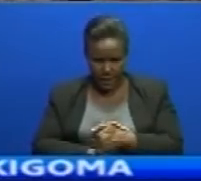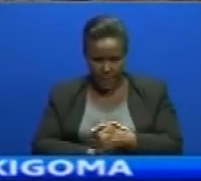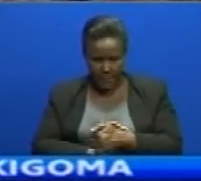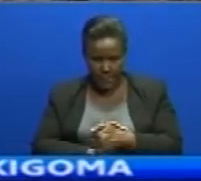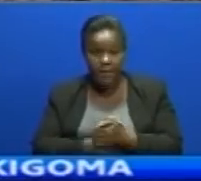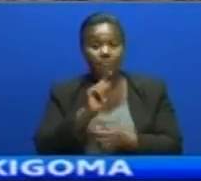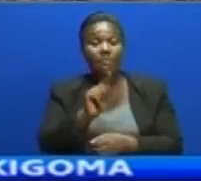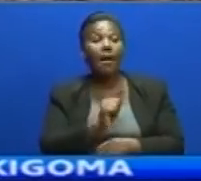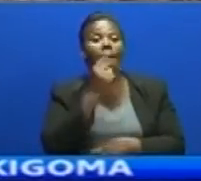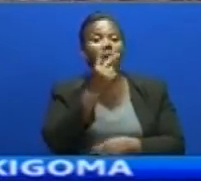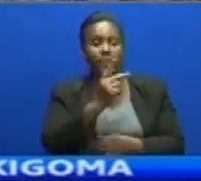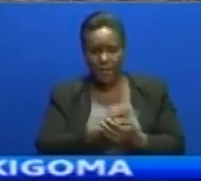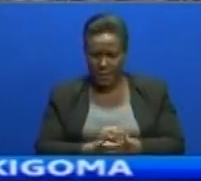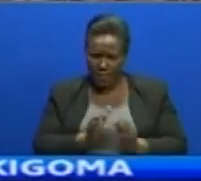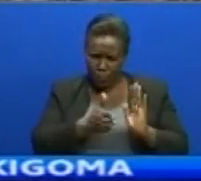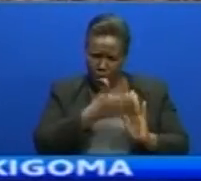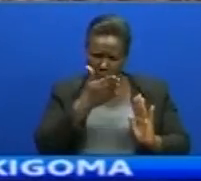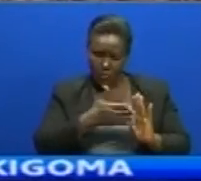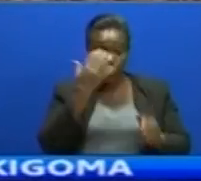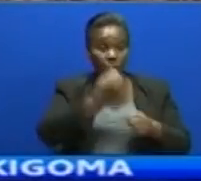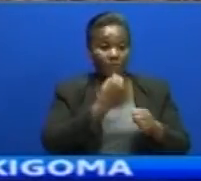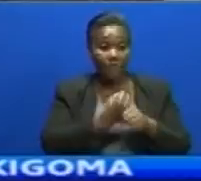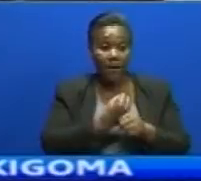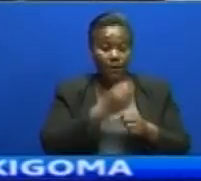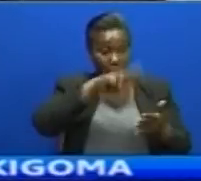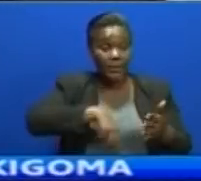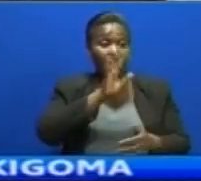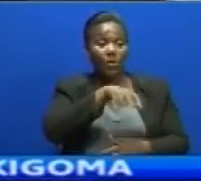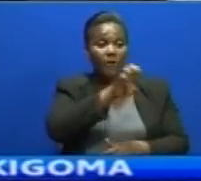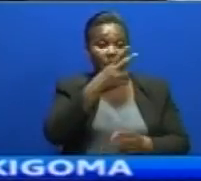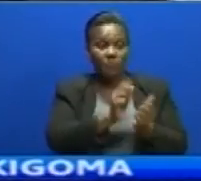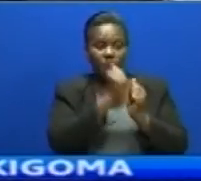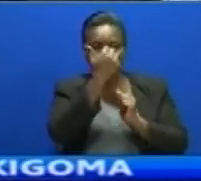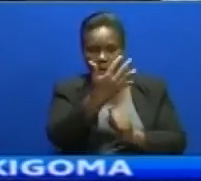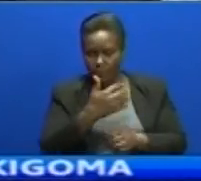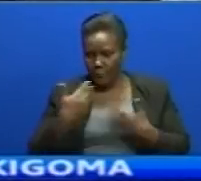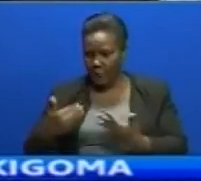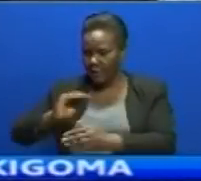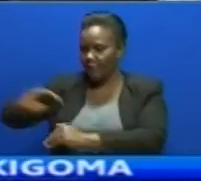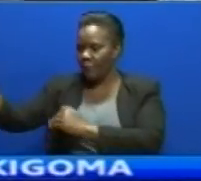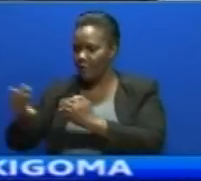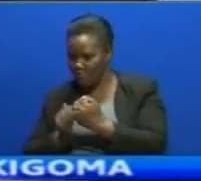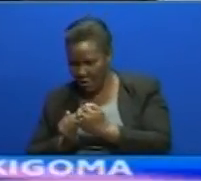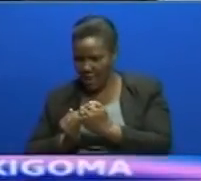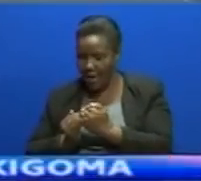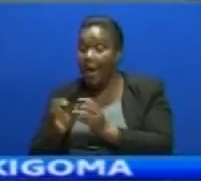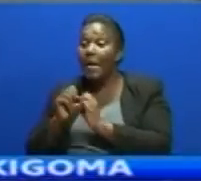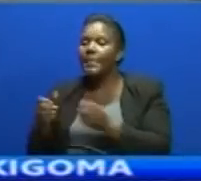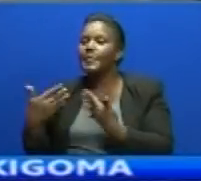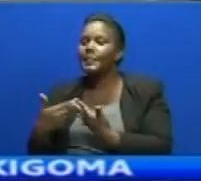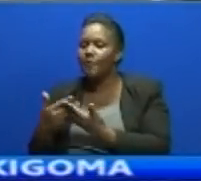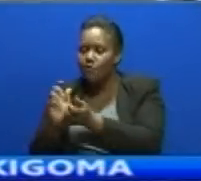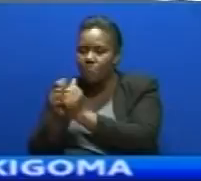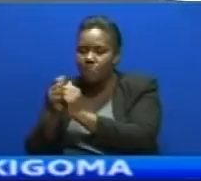ambapo makubaliano ya awali yalifanyika mwaka 2015 na sasa yanarejewa yakija na mapendekezo mapya ya